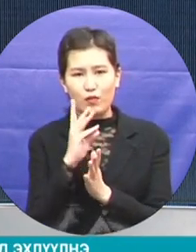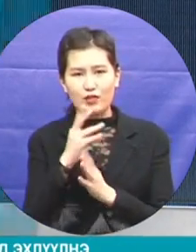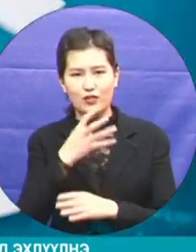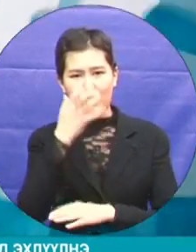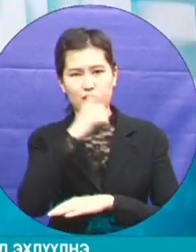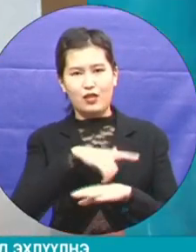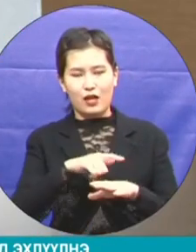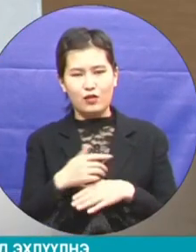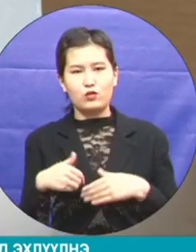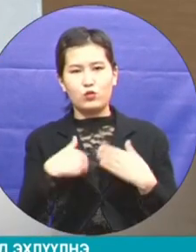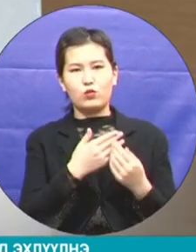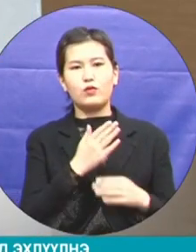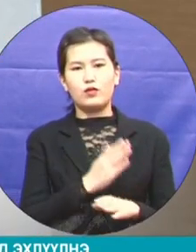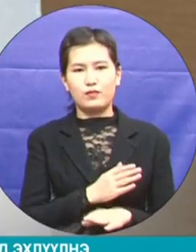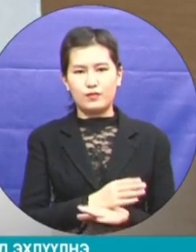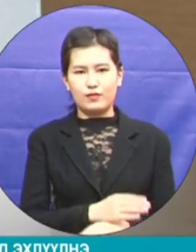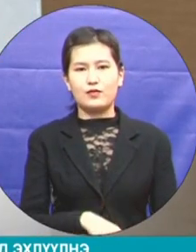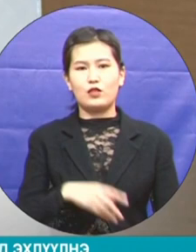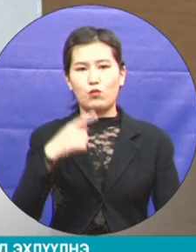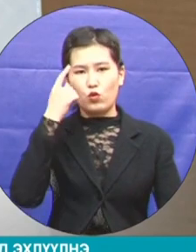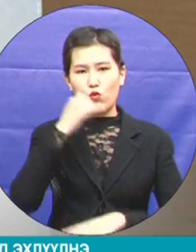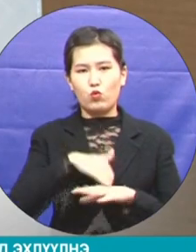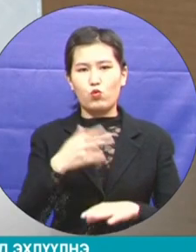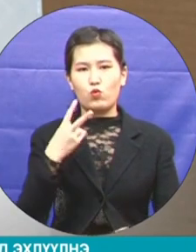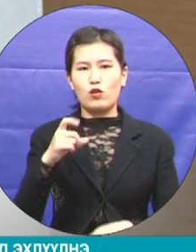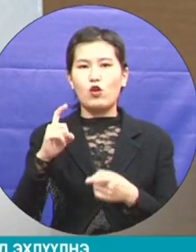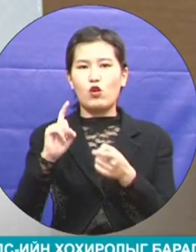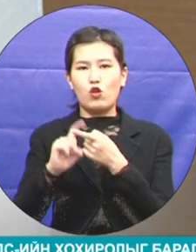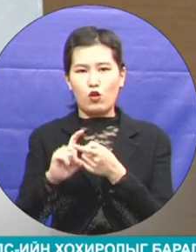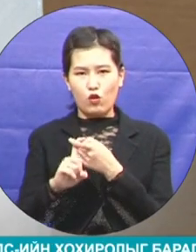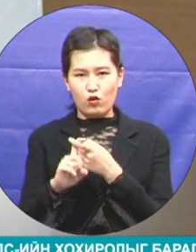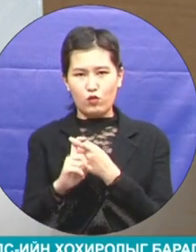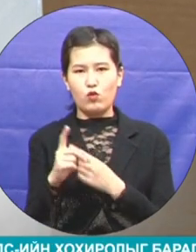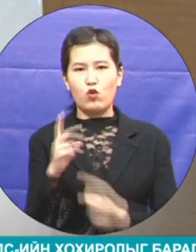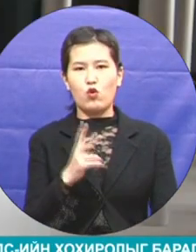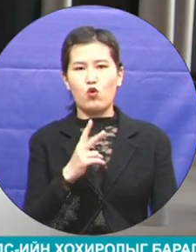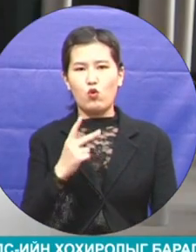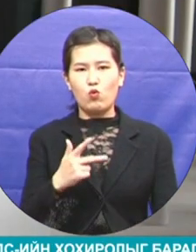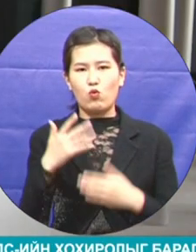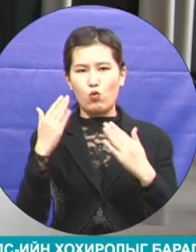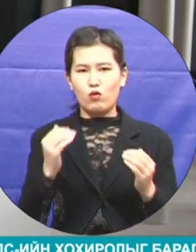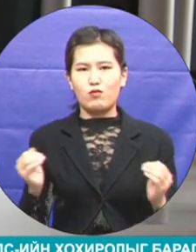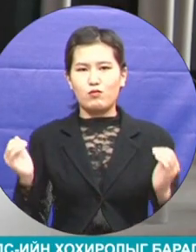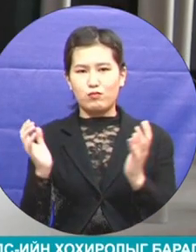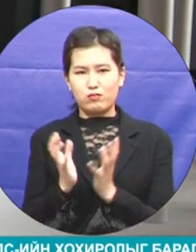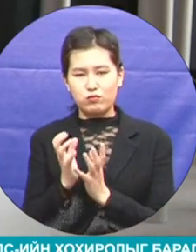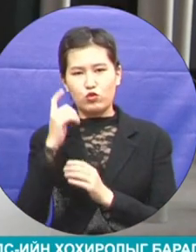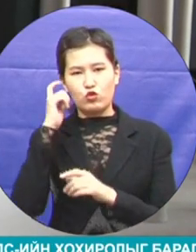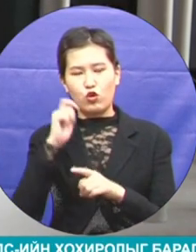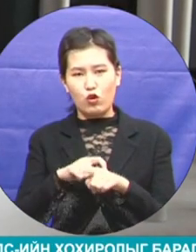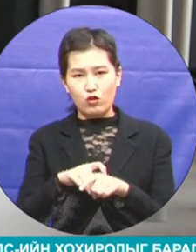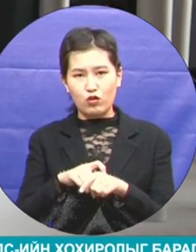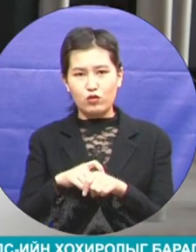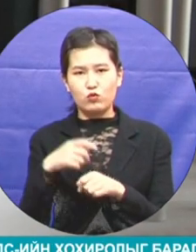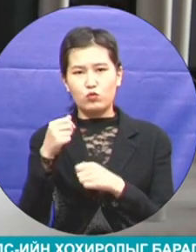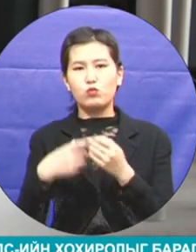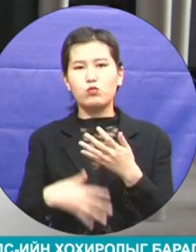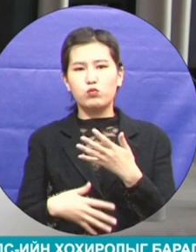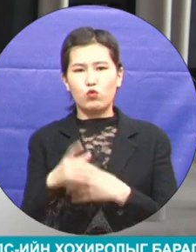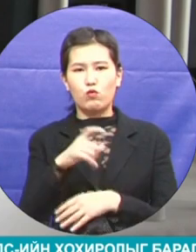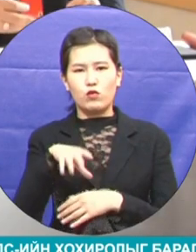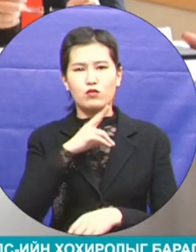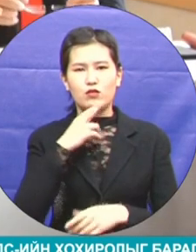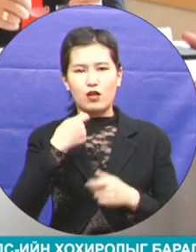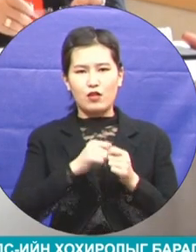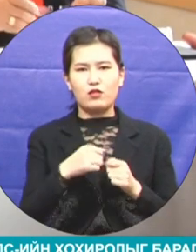байгаа. За Монголын үйлдвэрчдийн холбоо холбооны 23 дахь хурлаас төвшүүлсэн зарилтуудын хүрээнд тодруулбал иргэдийн цалин тэтгэврийн